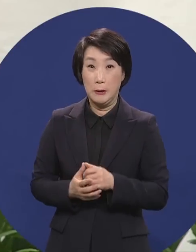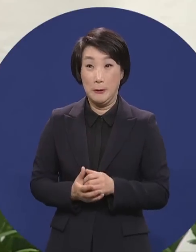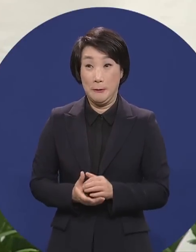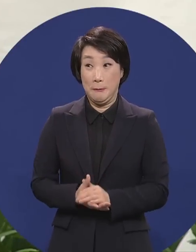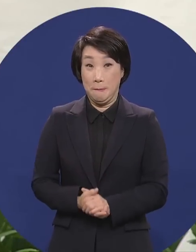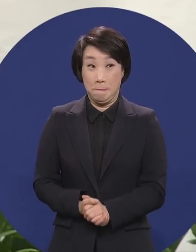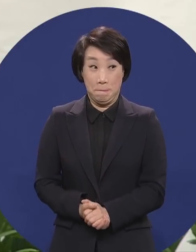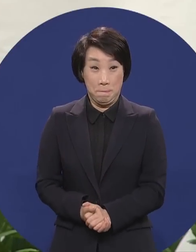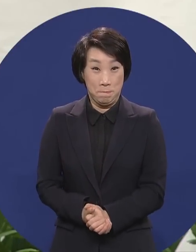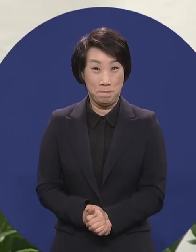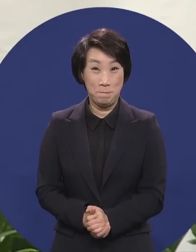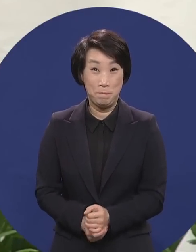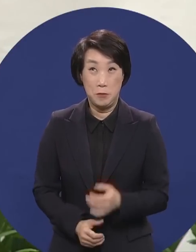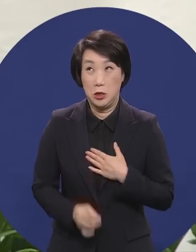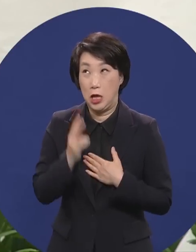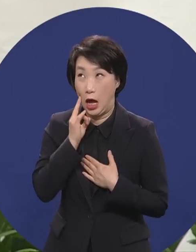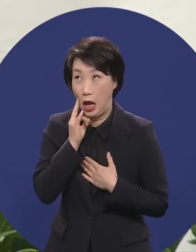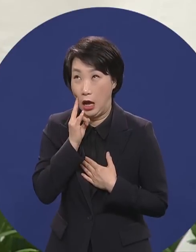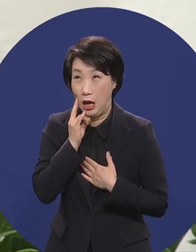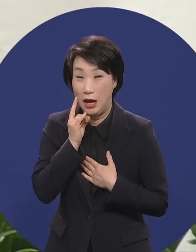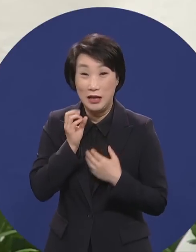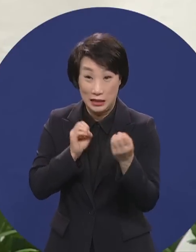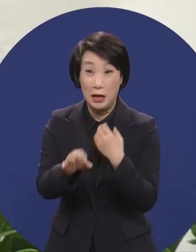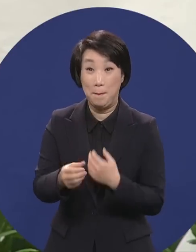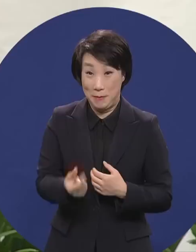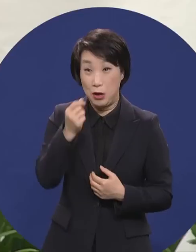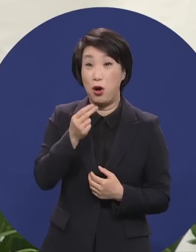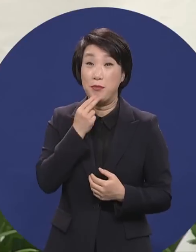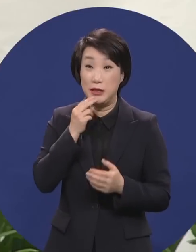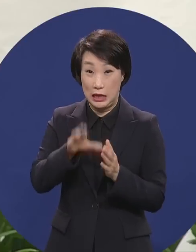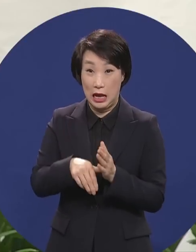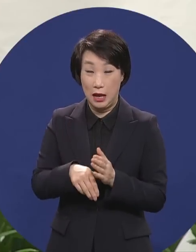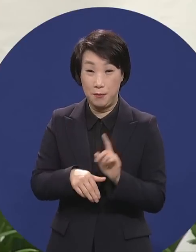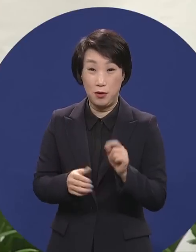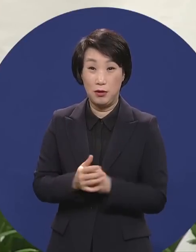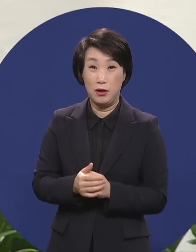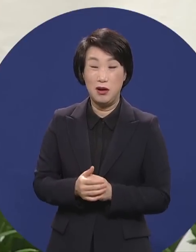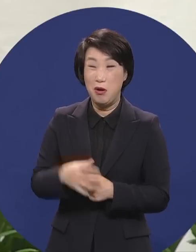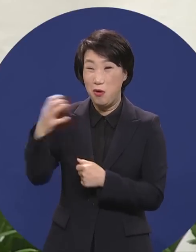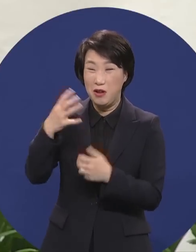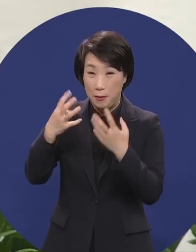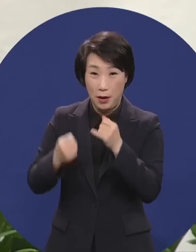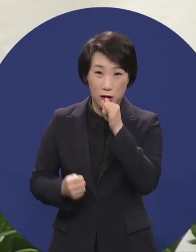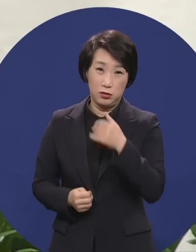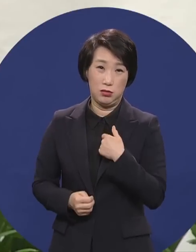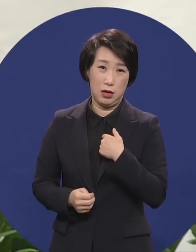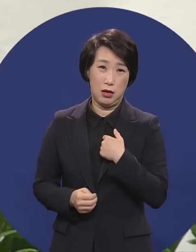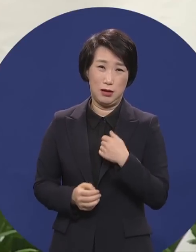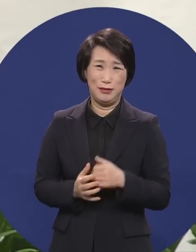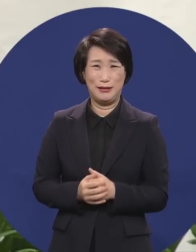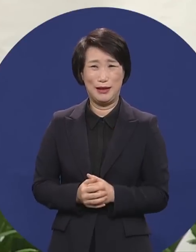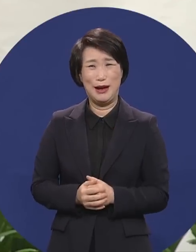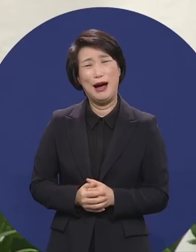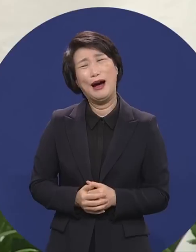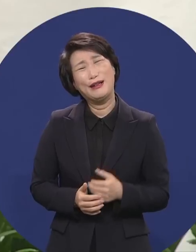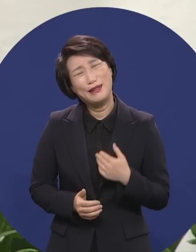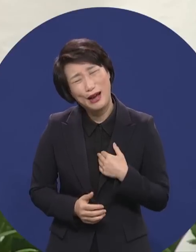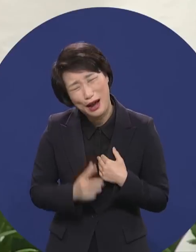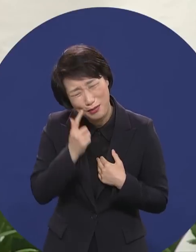예, 바로 네 하고 대답을 하거나 이제 그런 날이면 또 많이 혼나죠. 아버지하고 밥 먹기가